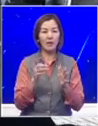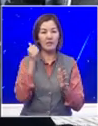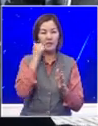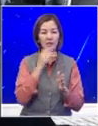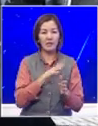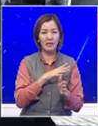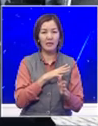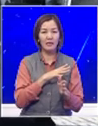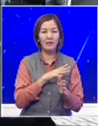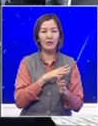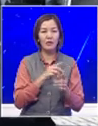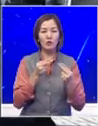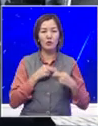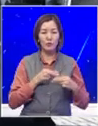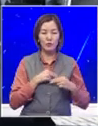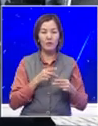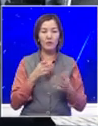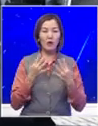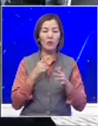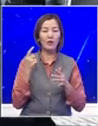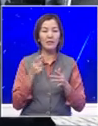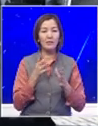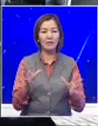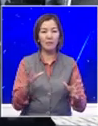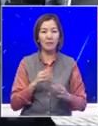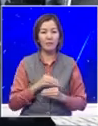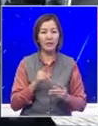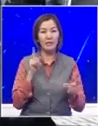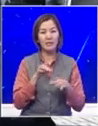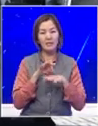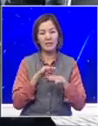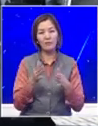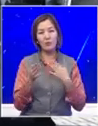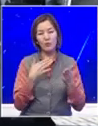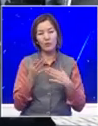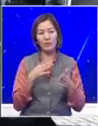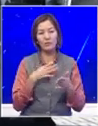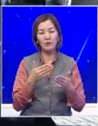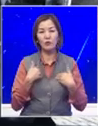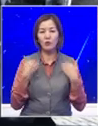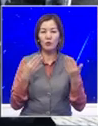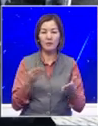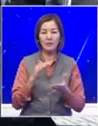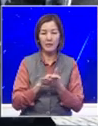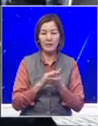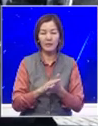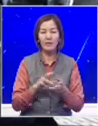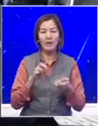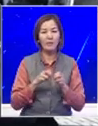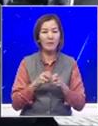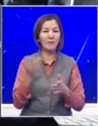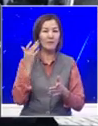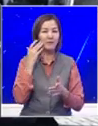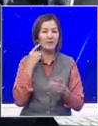Енді жұмыс барысында шаруа қожалықтарымен кездесеміз, жиналыстар өтеді. Сол жерде көтерілетін мәселе